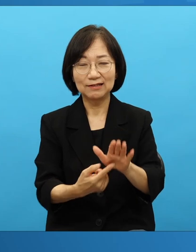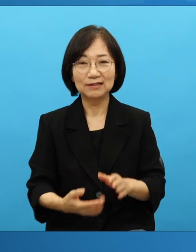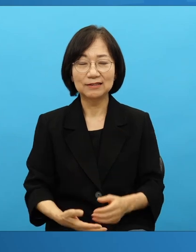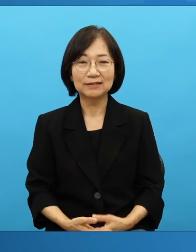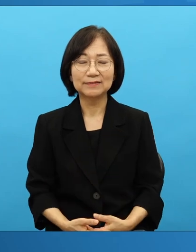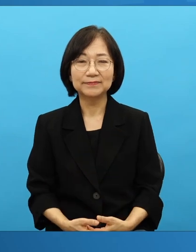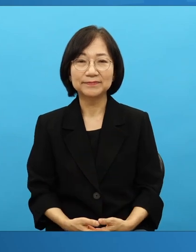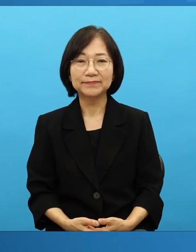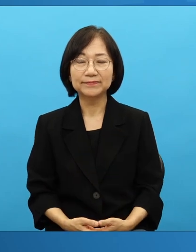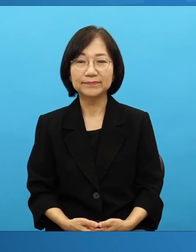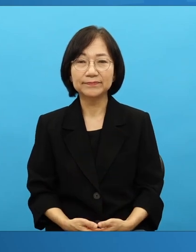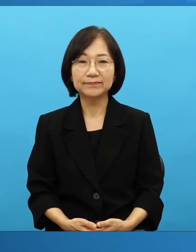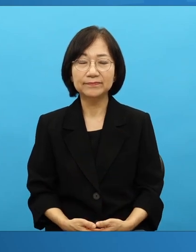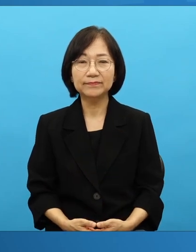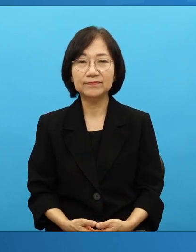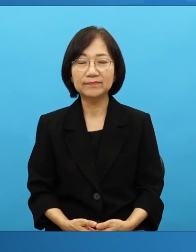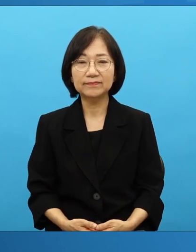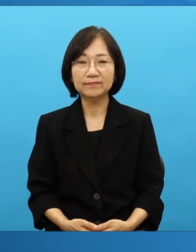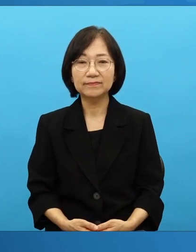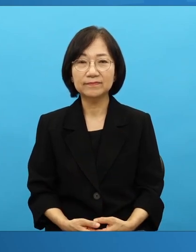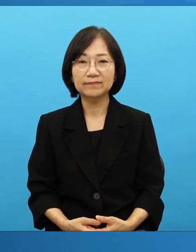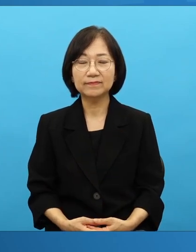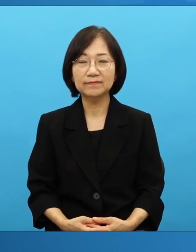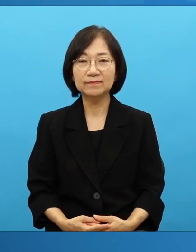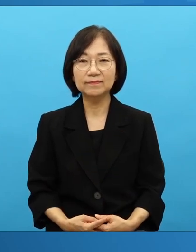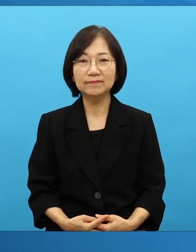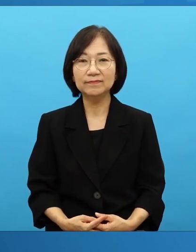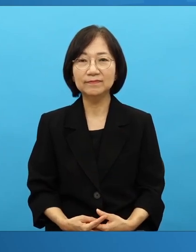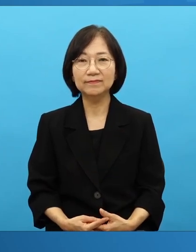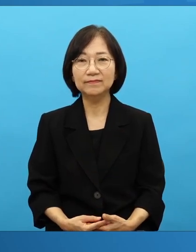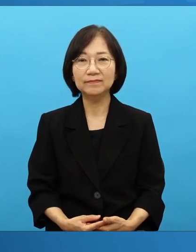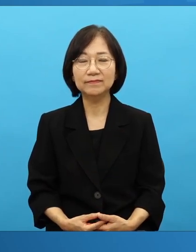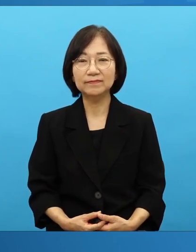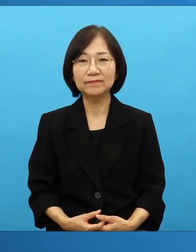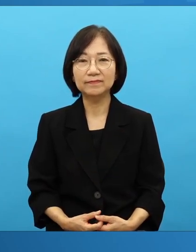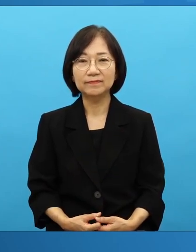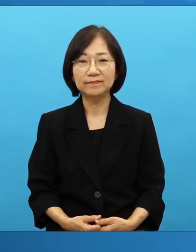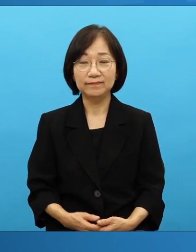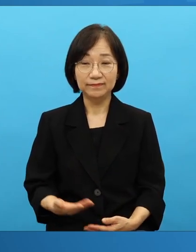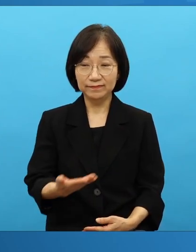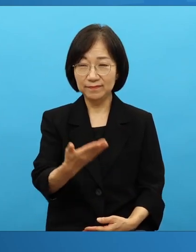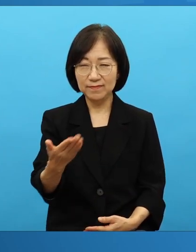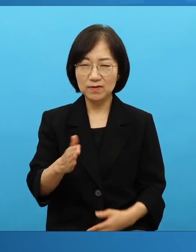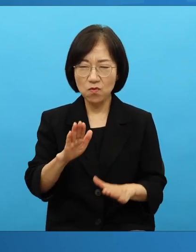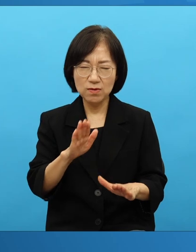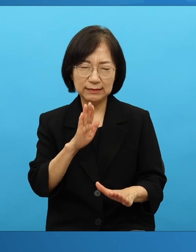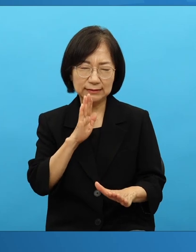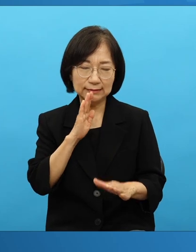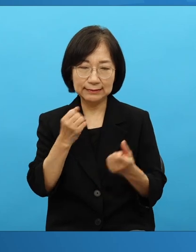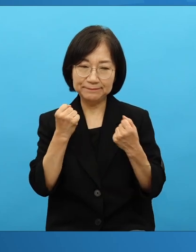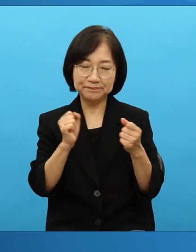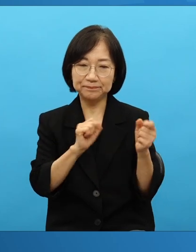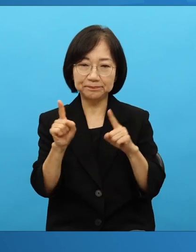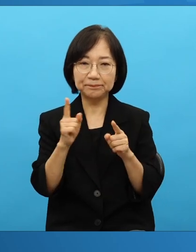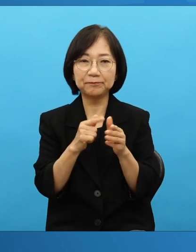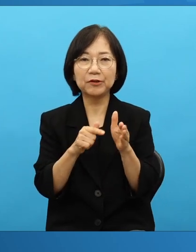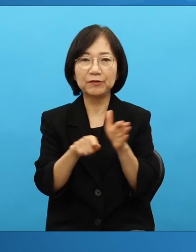로마서 16장 25-27절에 그래서 오늘은 여러분들이 이제 진짜 힘을 얻는 영원한 것의 결단을 내리라.